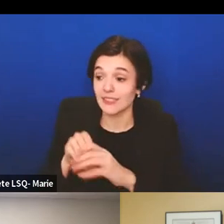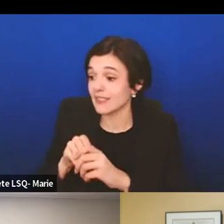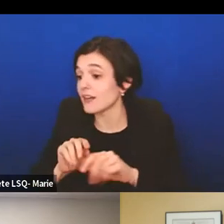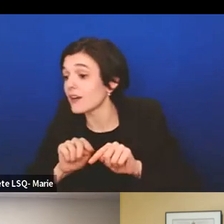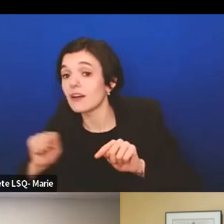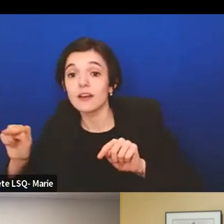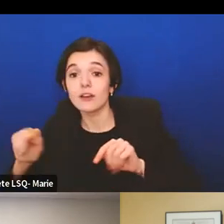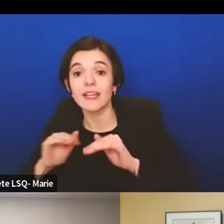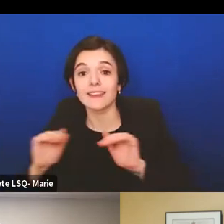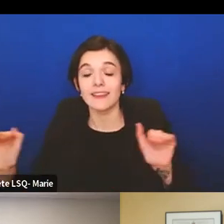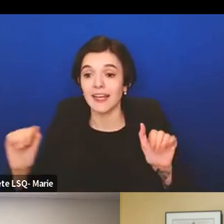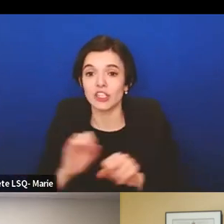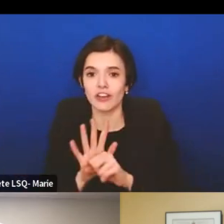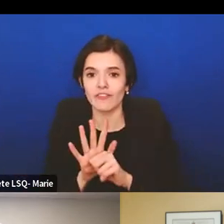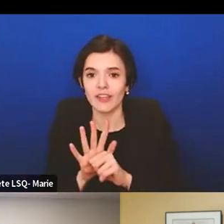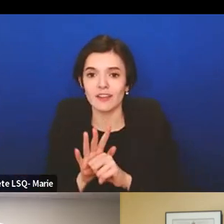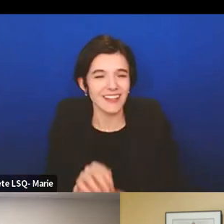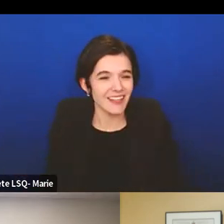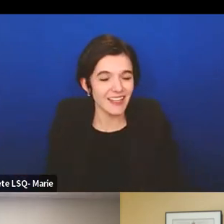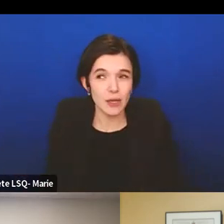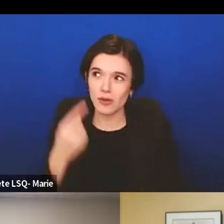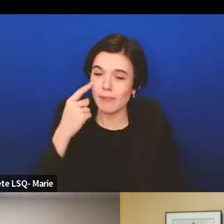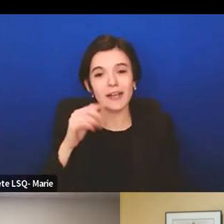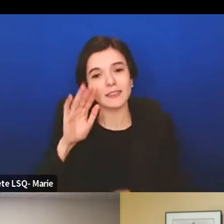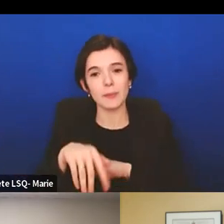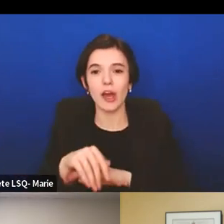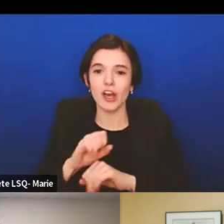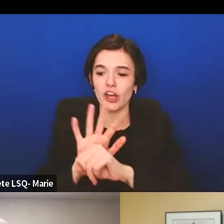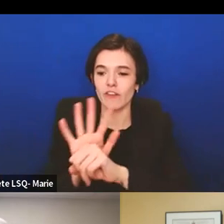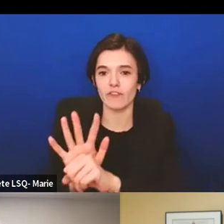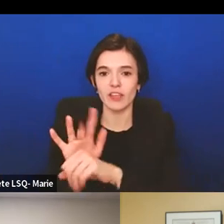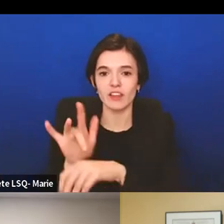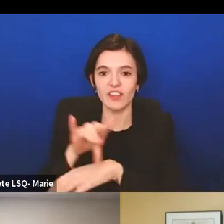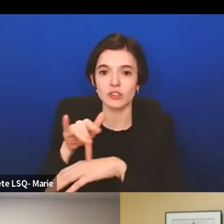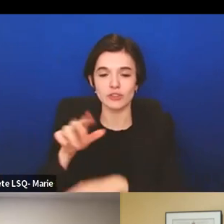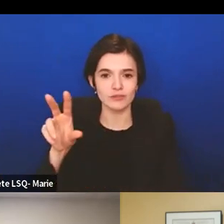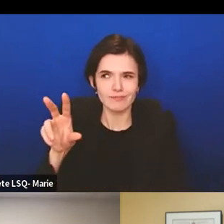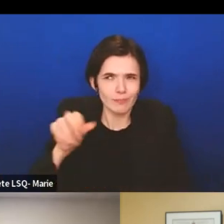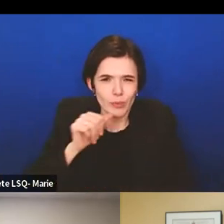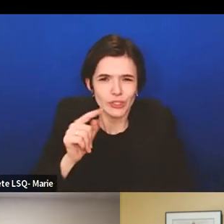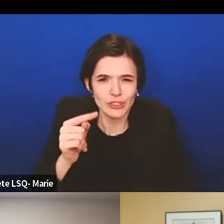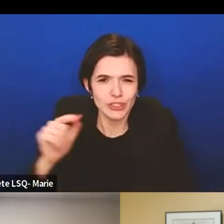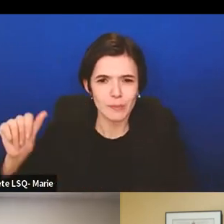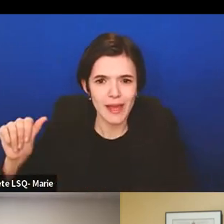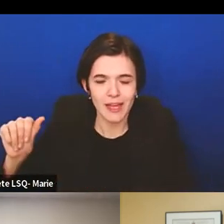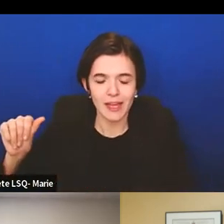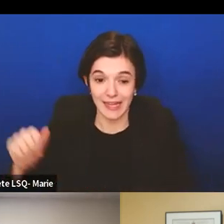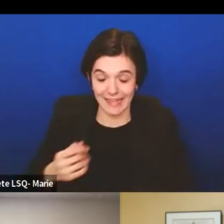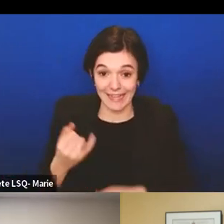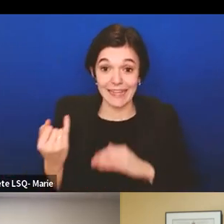personnes sont mortes, pas seulement du virus, elles sont mortes des complications de l'isolement qui a